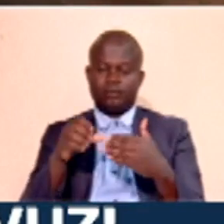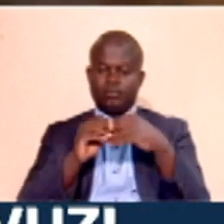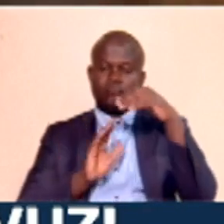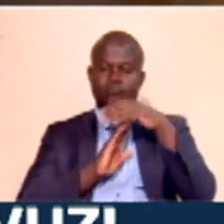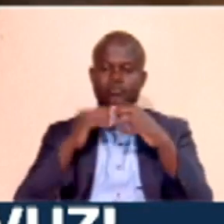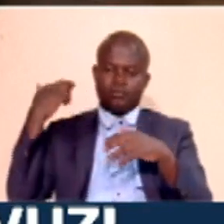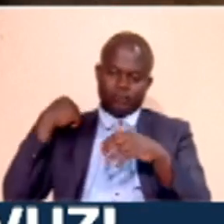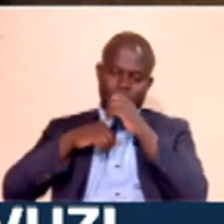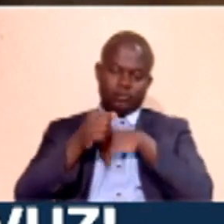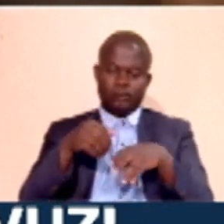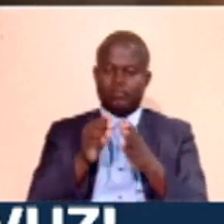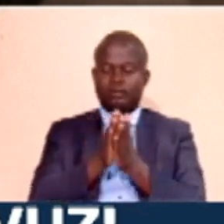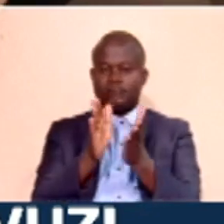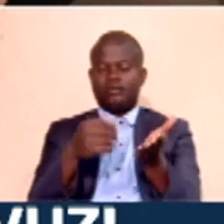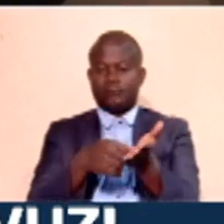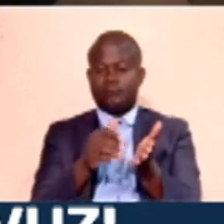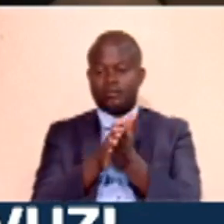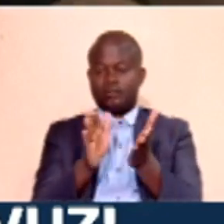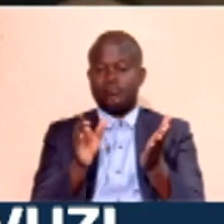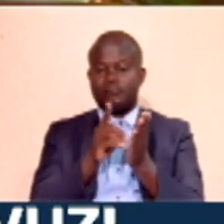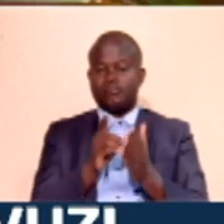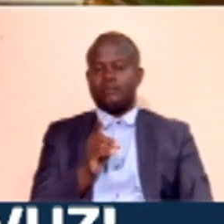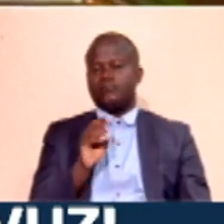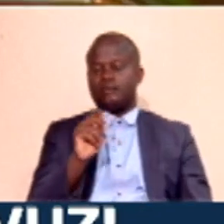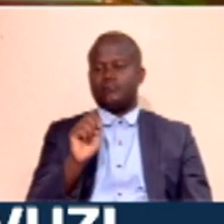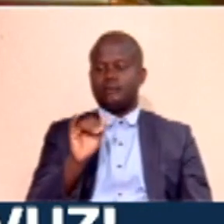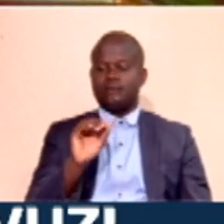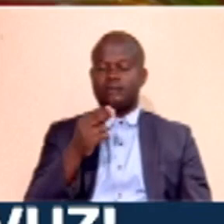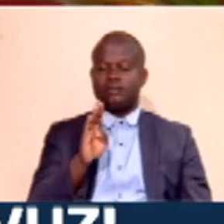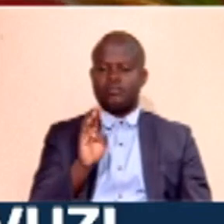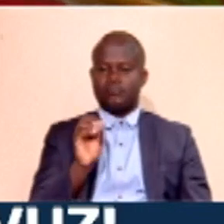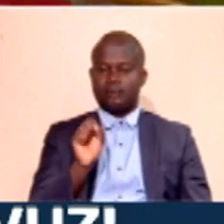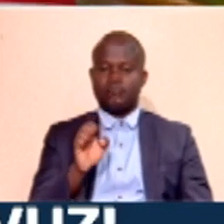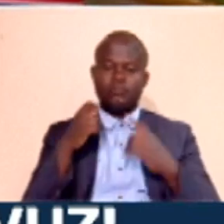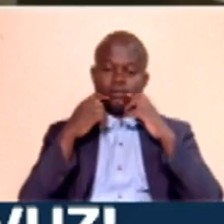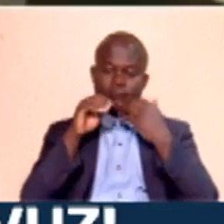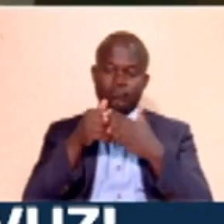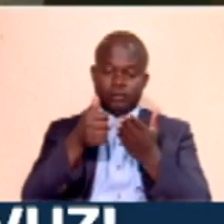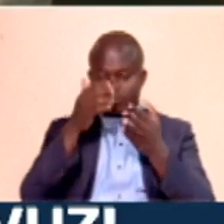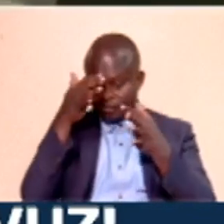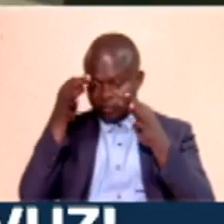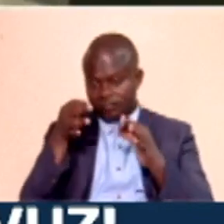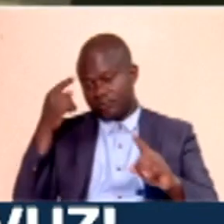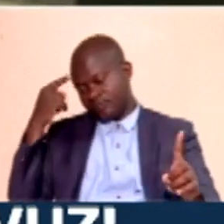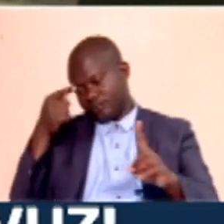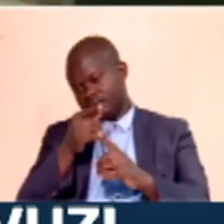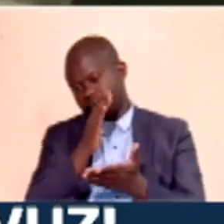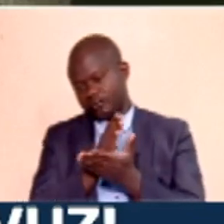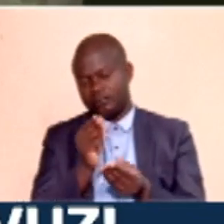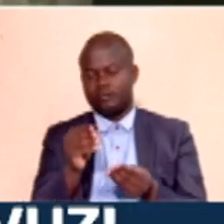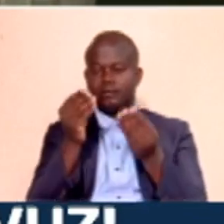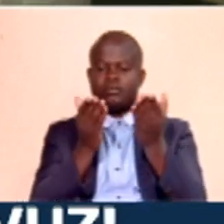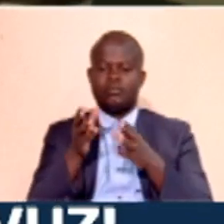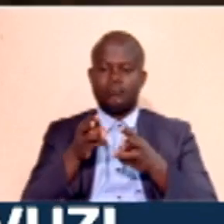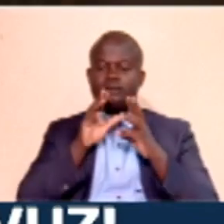mukuru ushinzwe ibikorwa by'ubuvuzi rusange muri Minisiteri y'Ubuzima, Dr. Nihabose Coroneye, asobanura ko iki cyemezo kigamije kurwanya abatanga izi serivisi mu